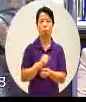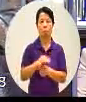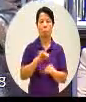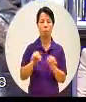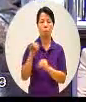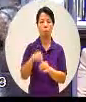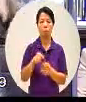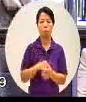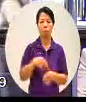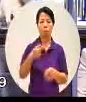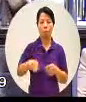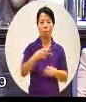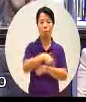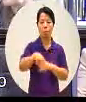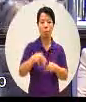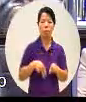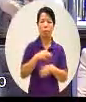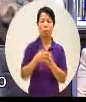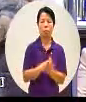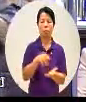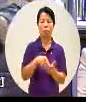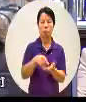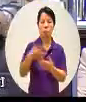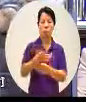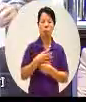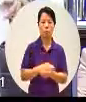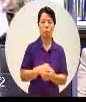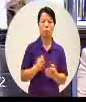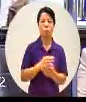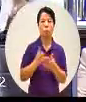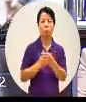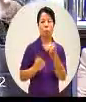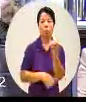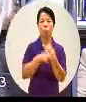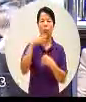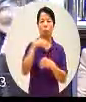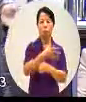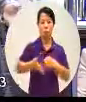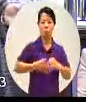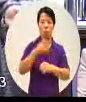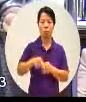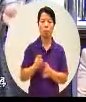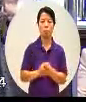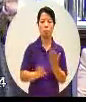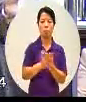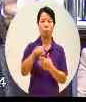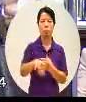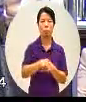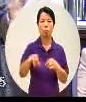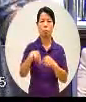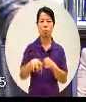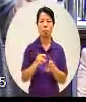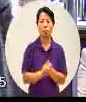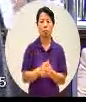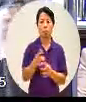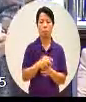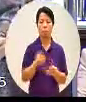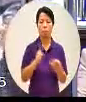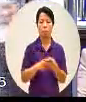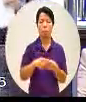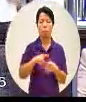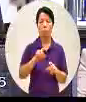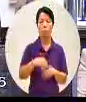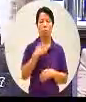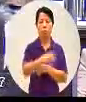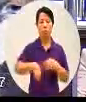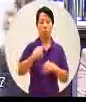地定位，取得制洪池，啊，甲规个有的所在应该是伊的主体用地，有